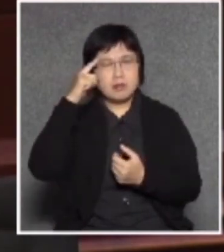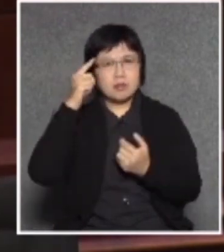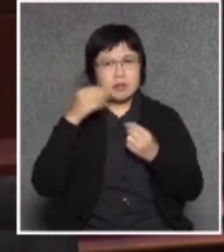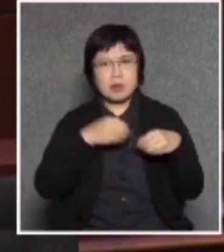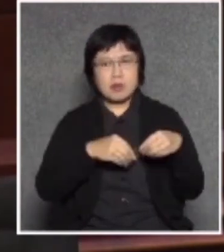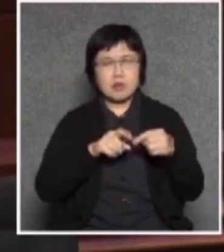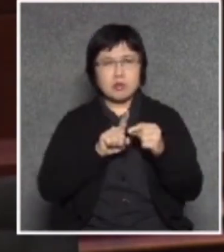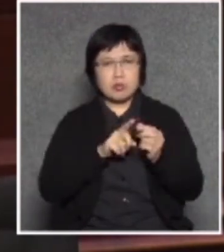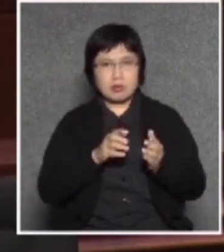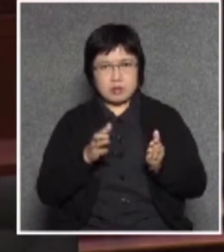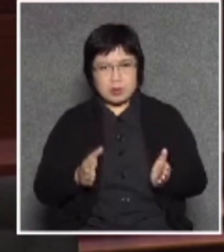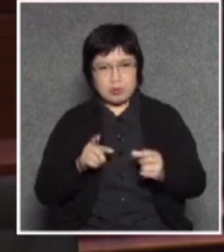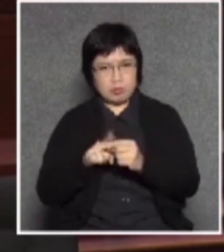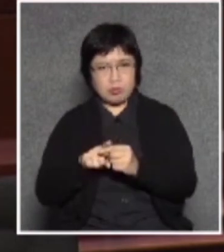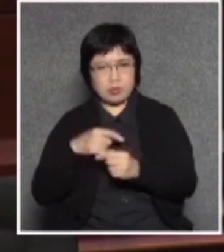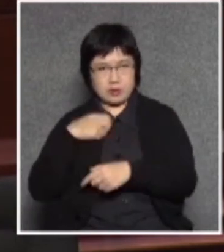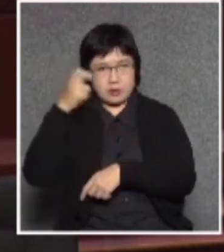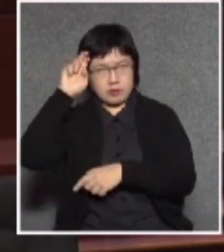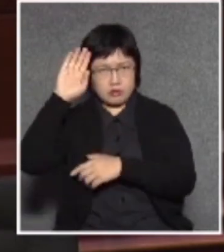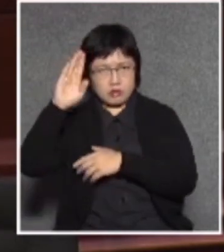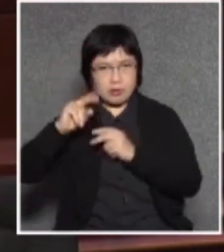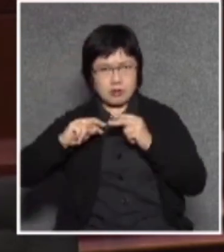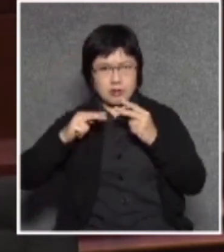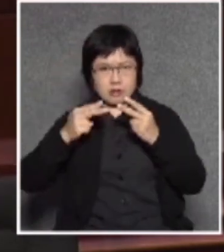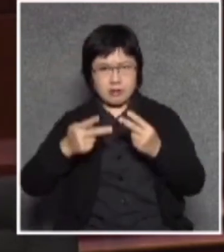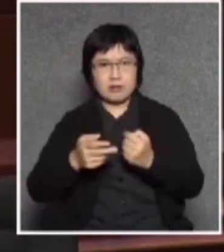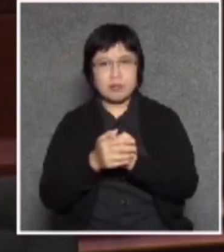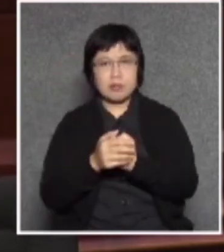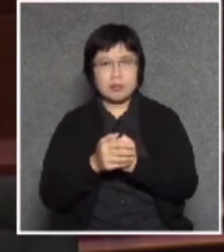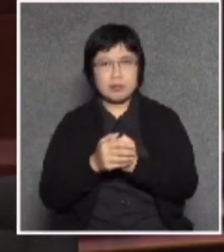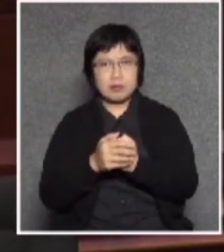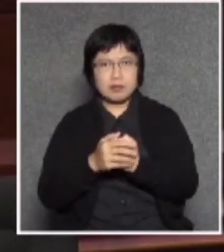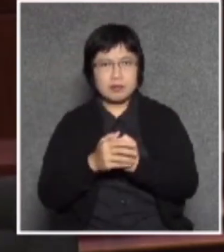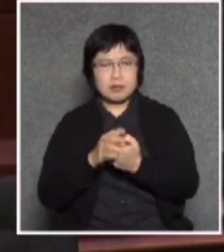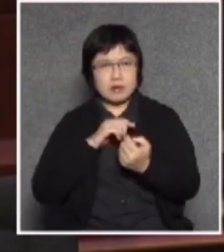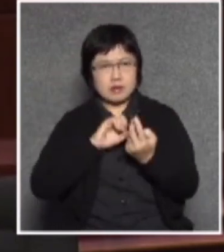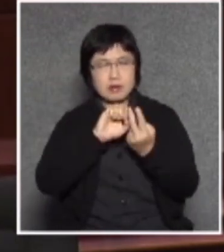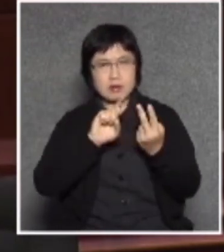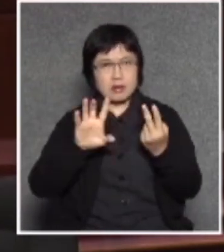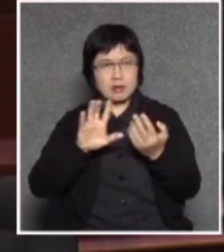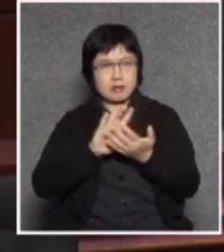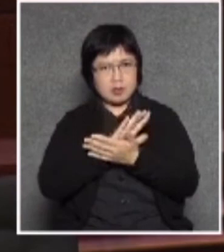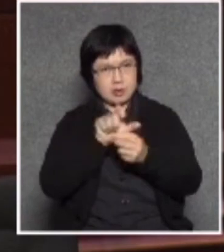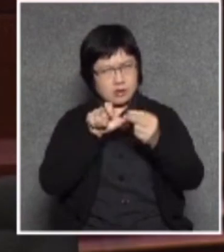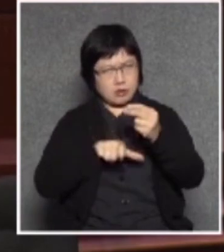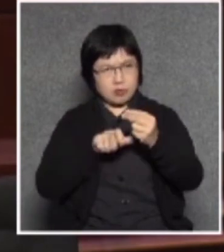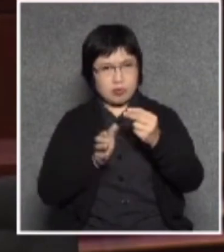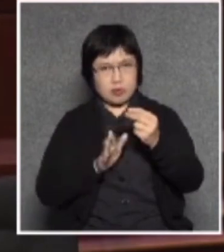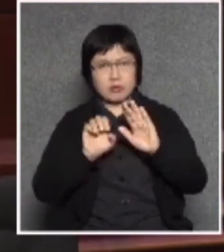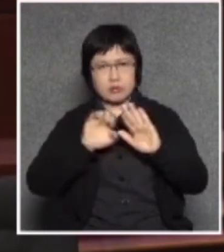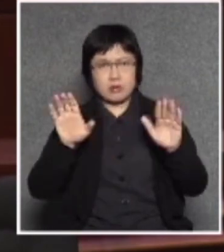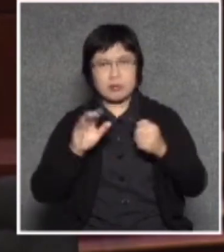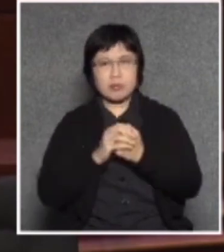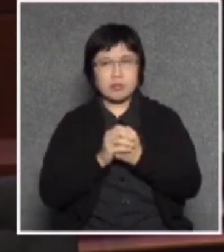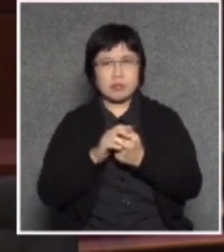檢討的方案和長遠發展的方向，預計會在2015年7月公布。另一個重